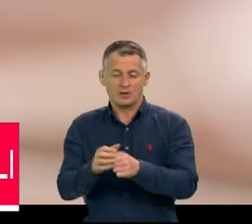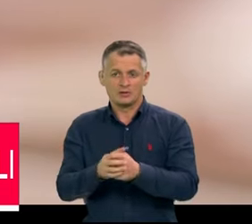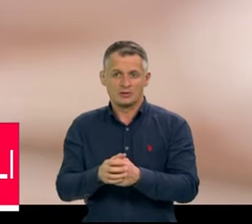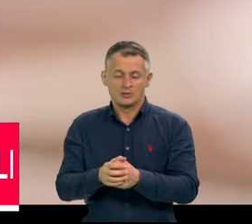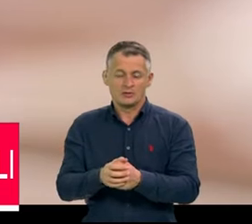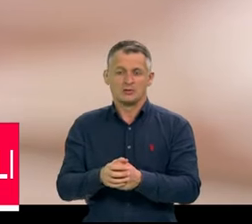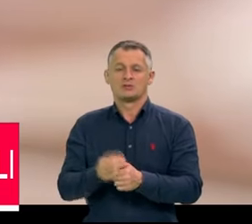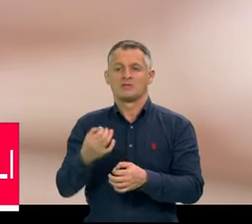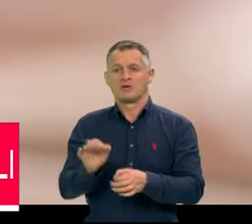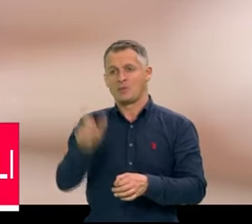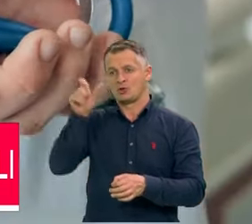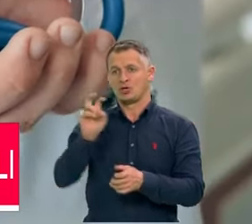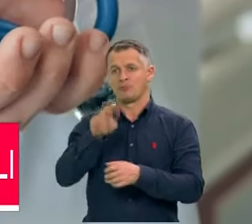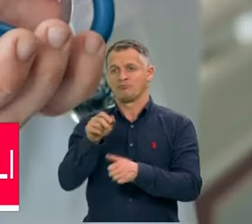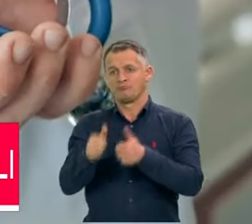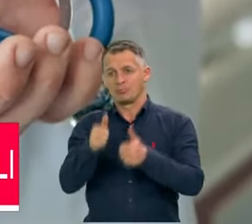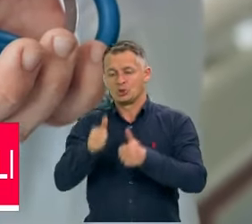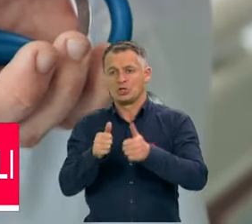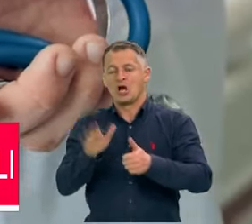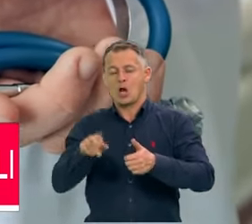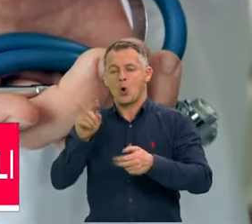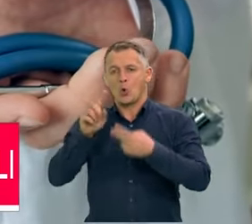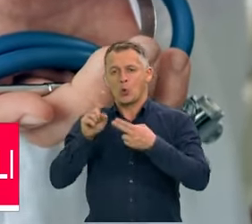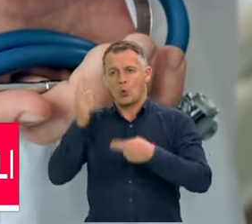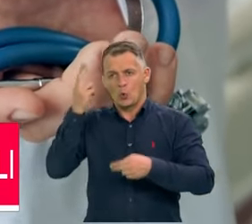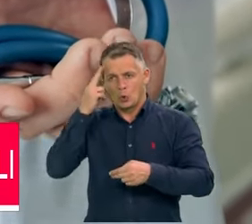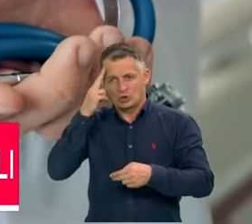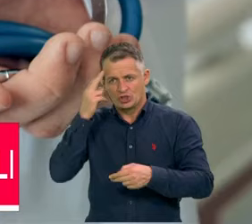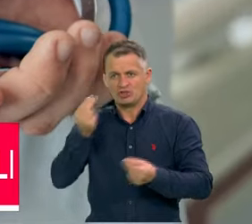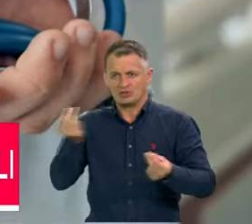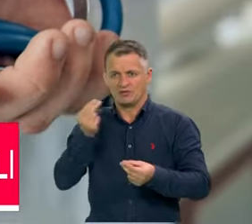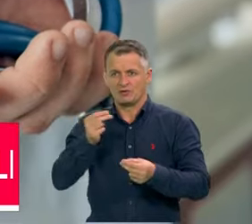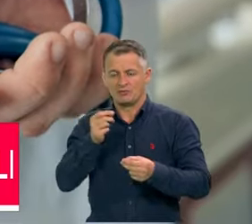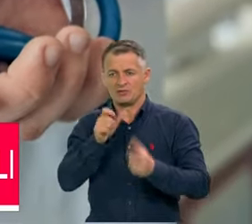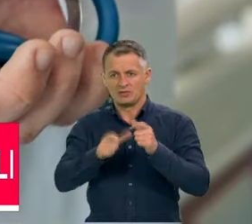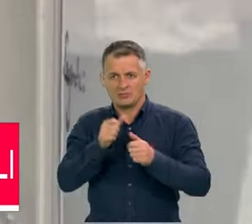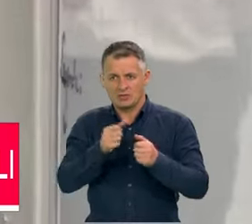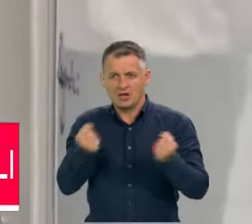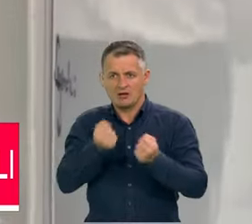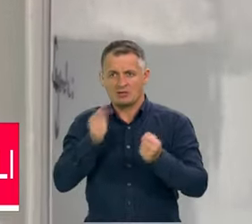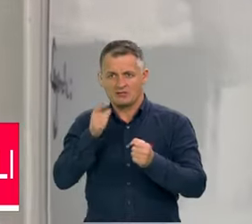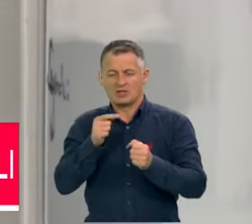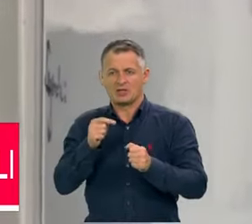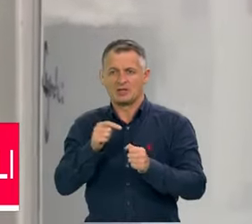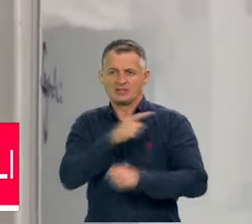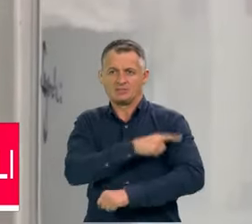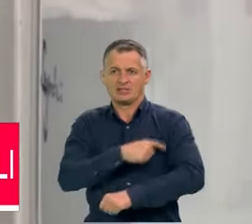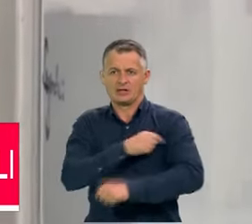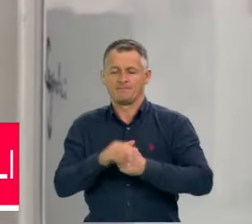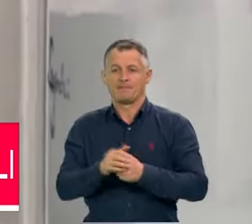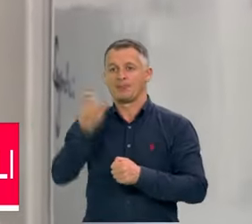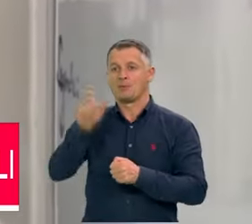dovadă de cunoștințe minime urmă dar și de definitiva în prin practică reprezentanții asistenților